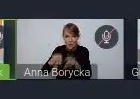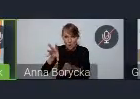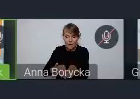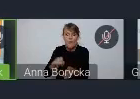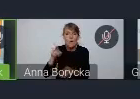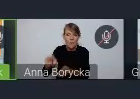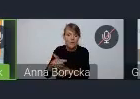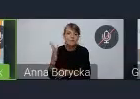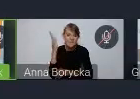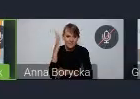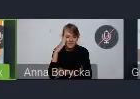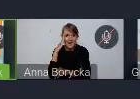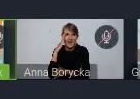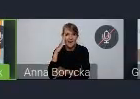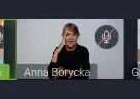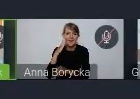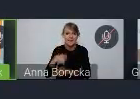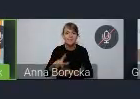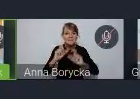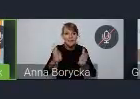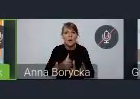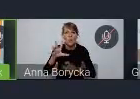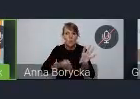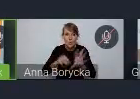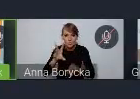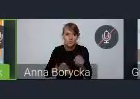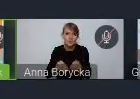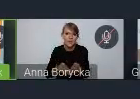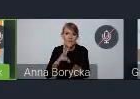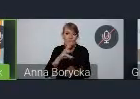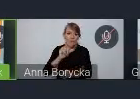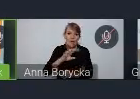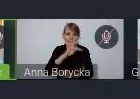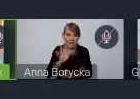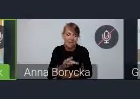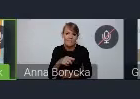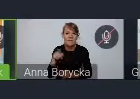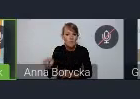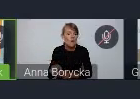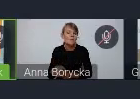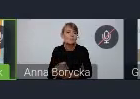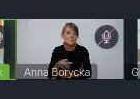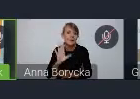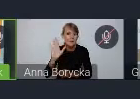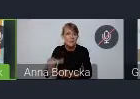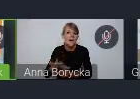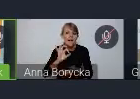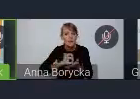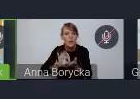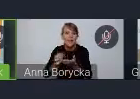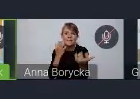prostu na całym budżecie, na WPF-ie, tak aby na bieżąco miała informację, co się